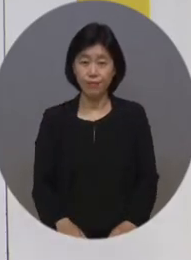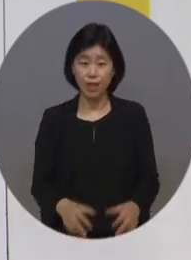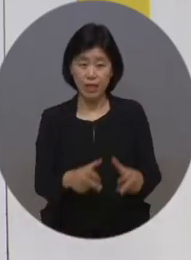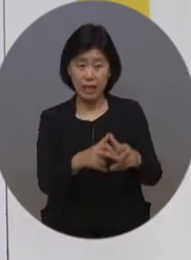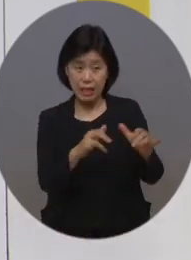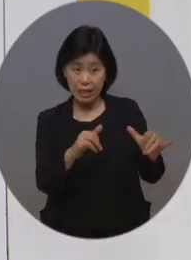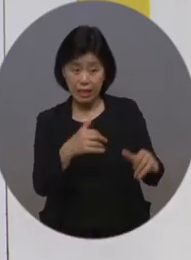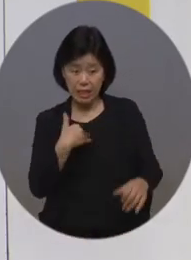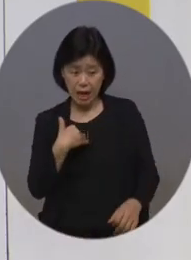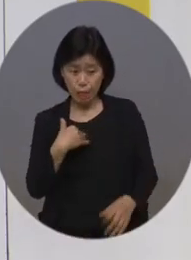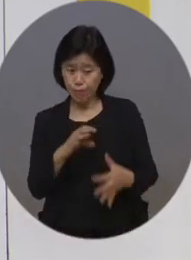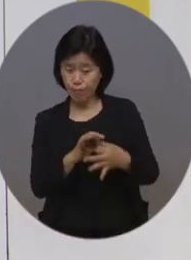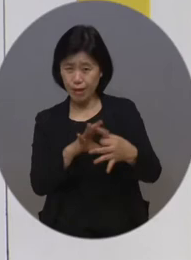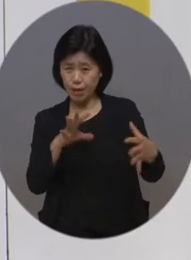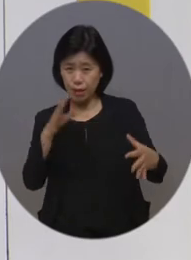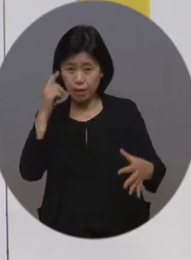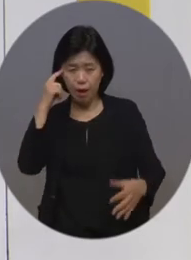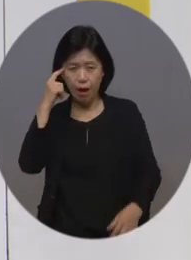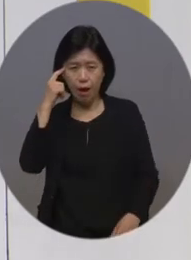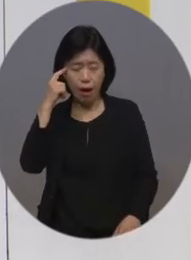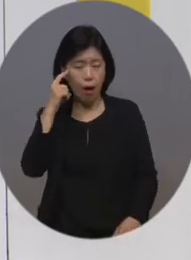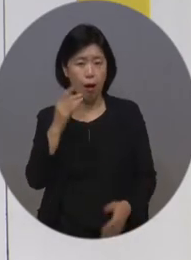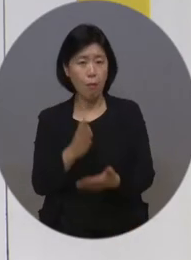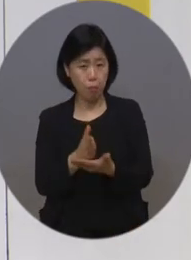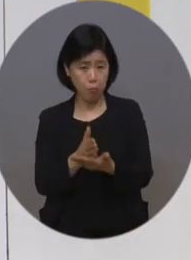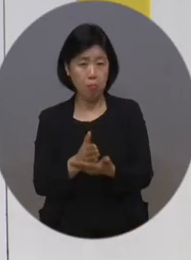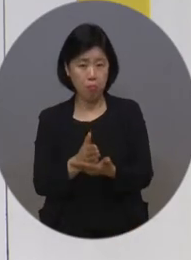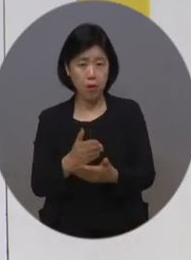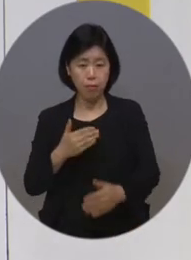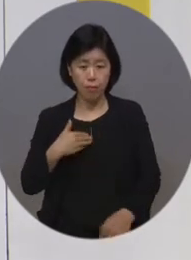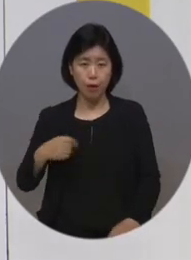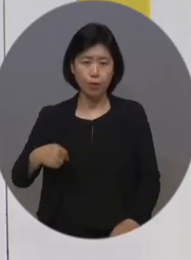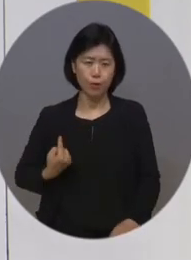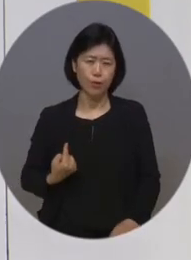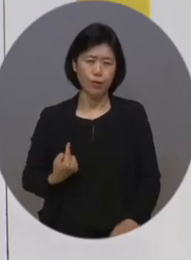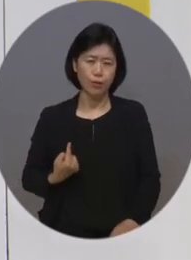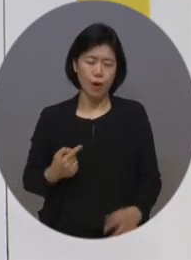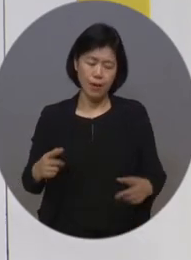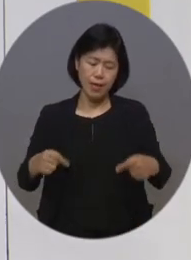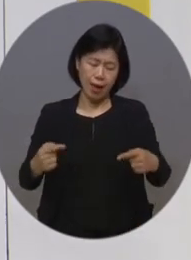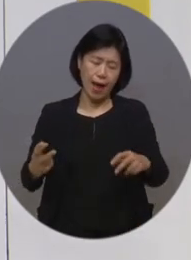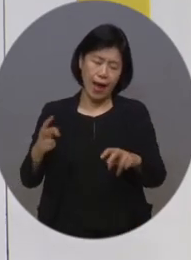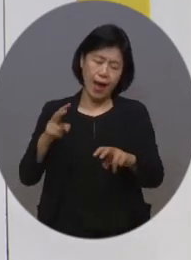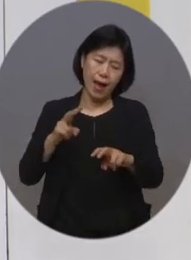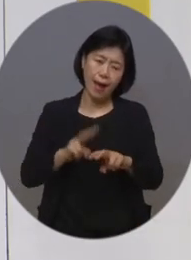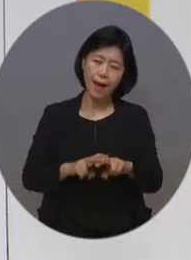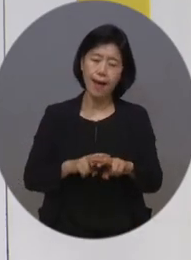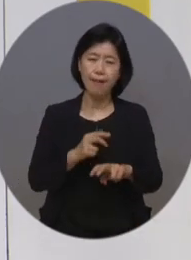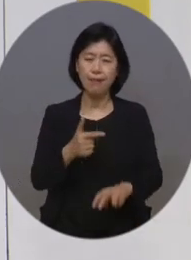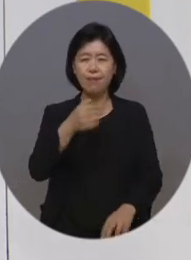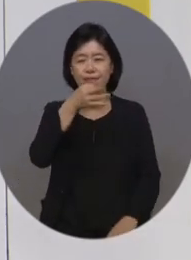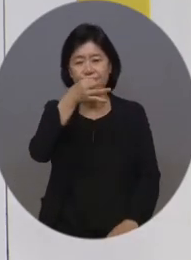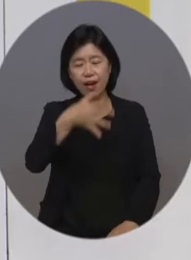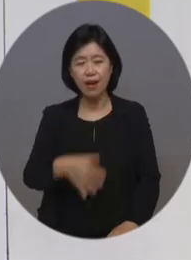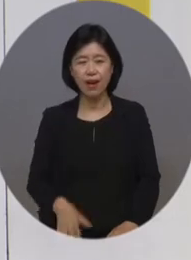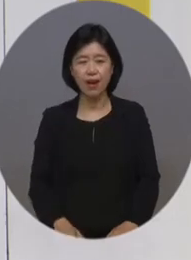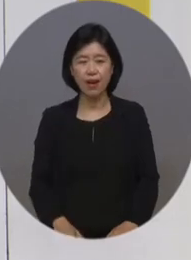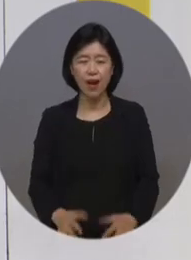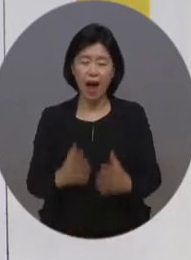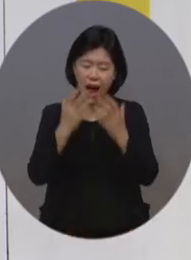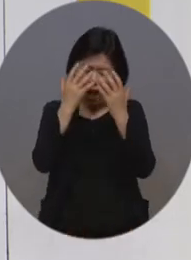일처럼 생각할 수가 없잖아요 아 내가 스스로 실체를 탭 여니까 해서 이게 신는 것 얼마나